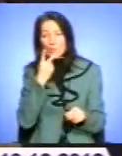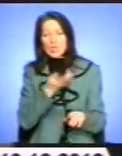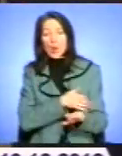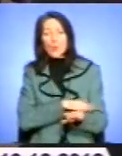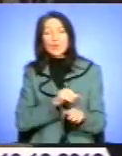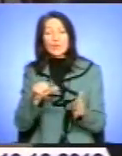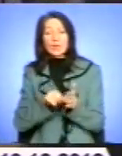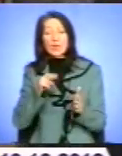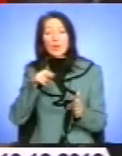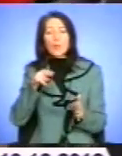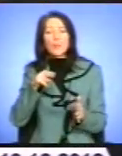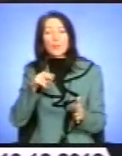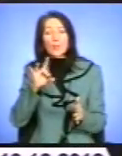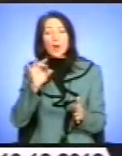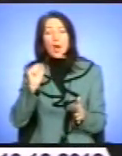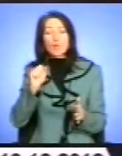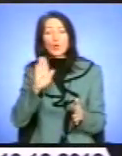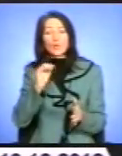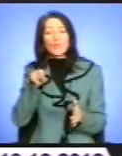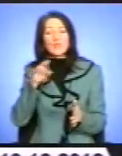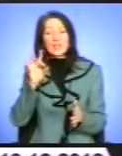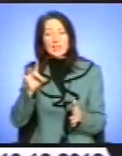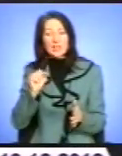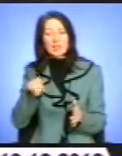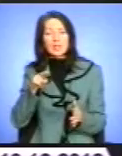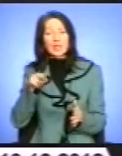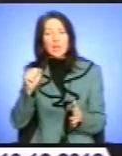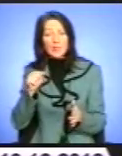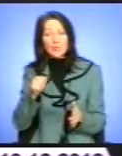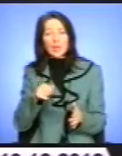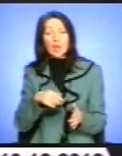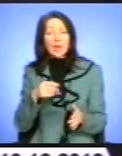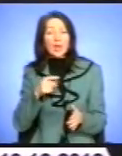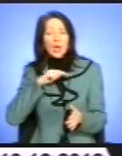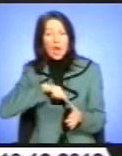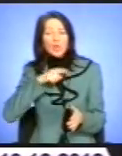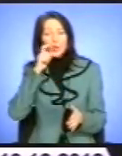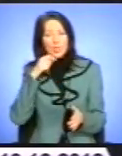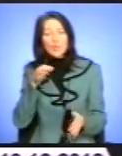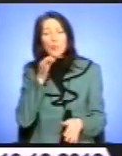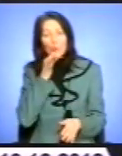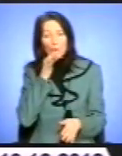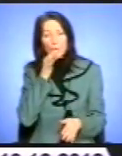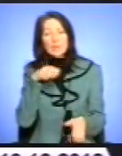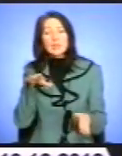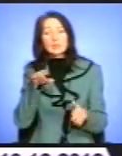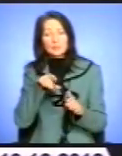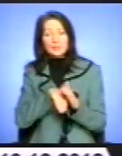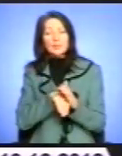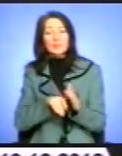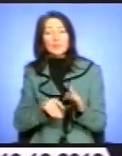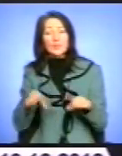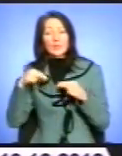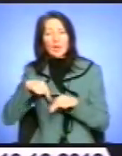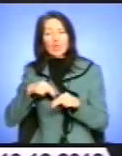Відень, Дрезден, Братиславу. Ментальність українців йому дуже подобається і тому закладає співпрацю з українцями,